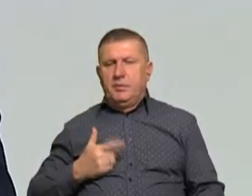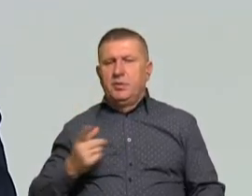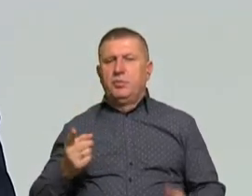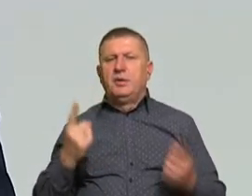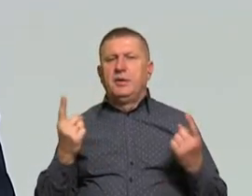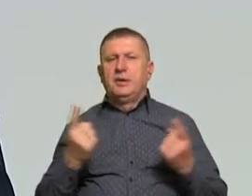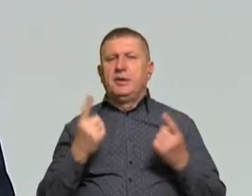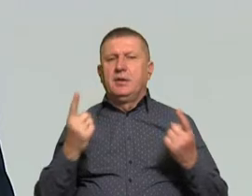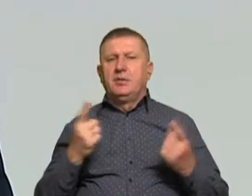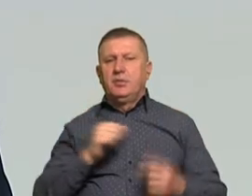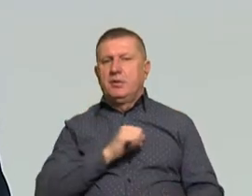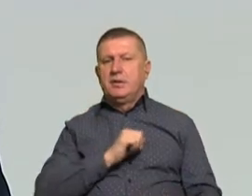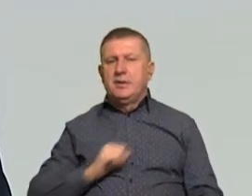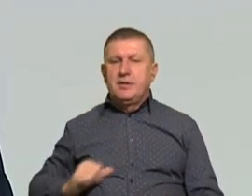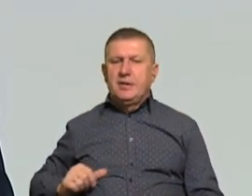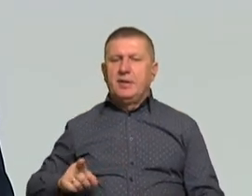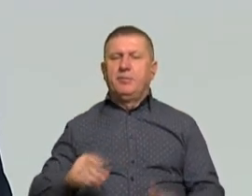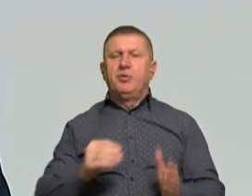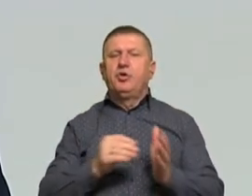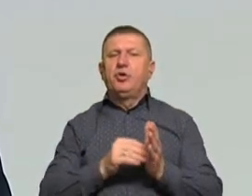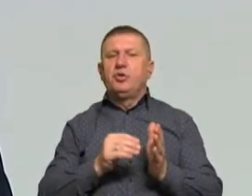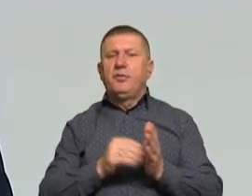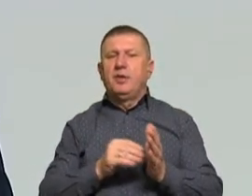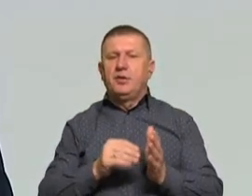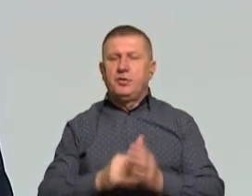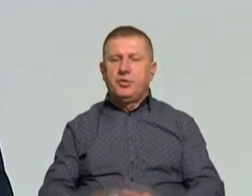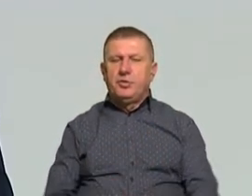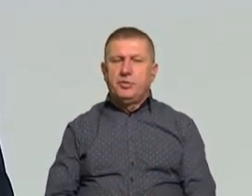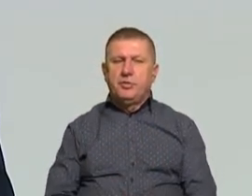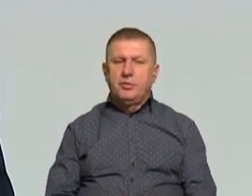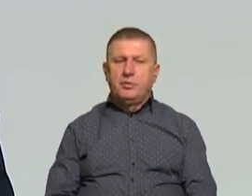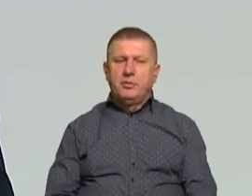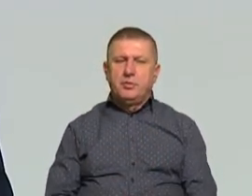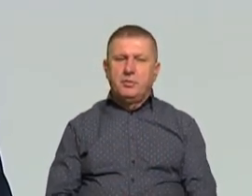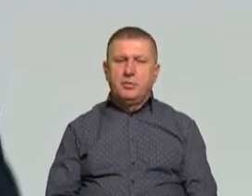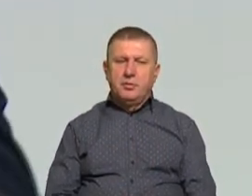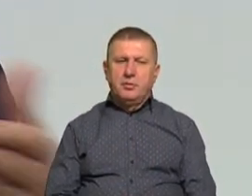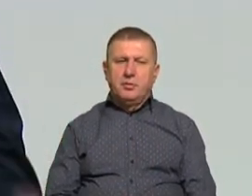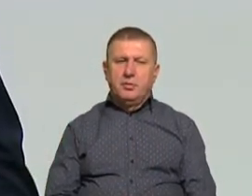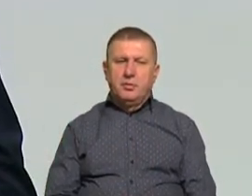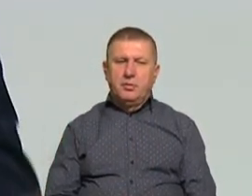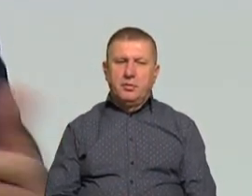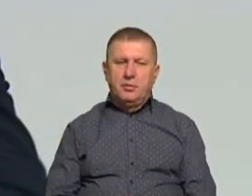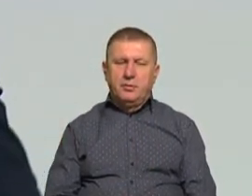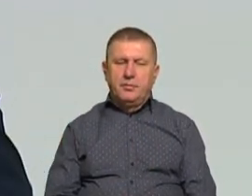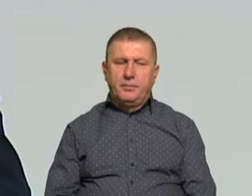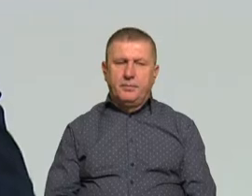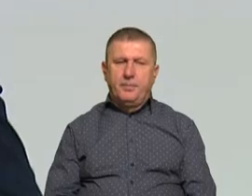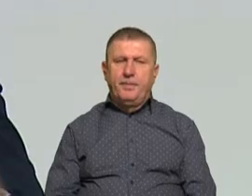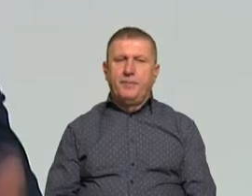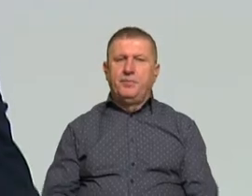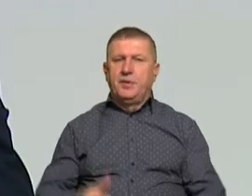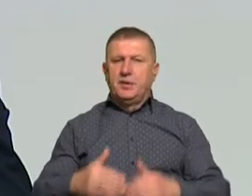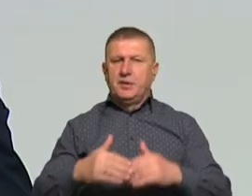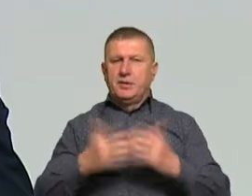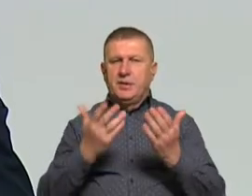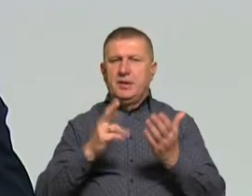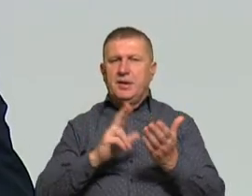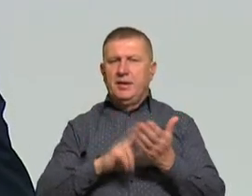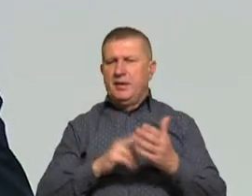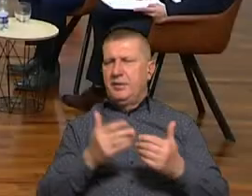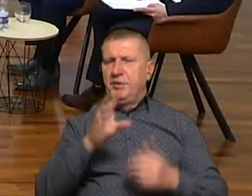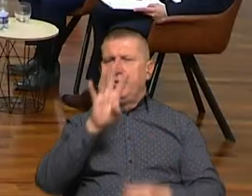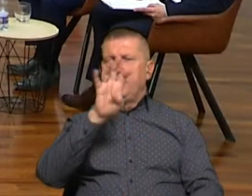sytuacje, sam doświadczyłem, także panie prezydencie... Proszę? Zwolnień, ale z dnia na dzień stawka